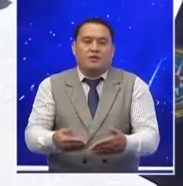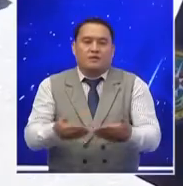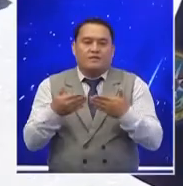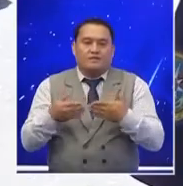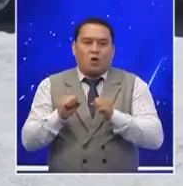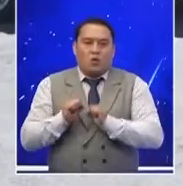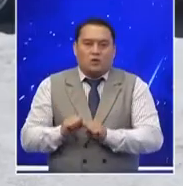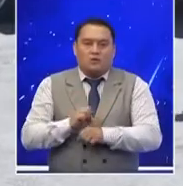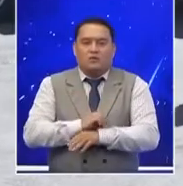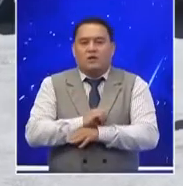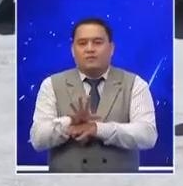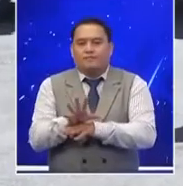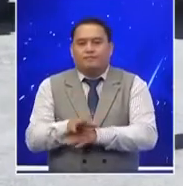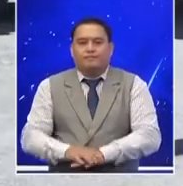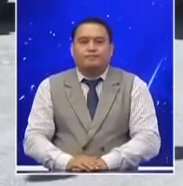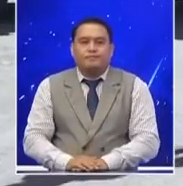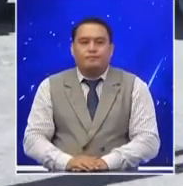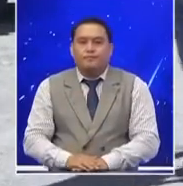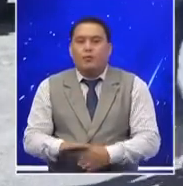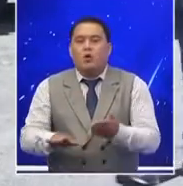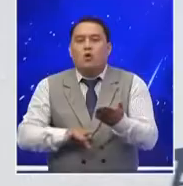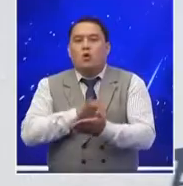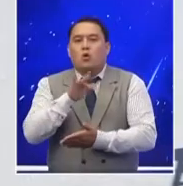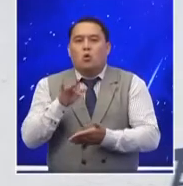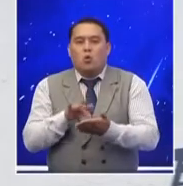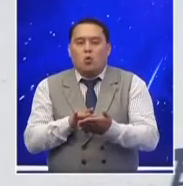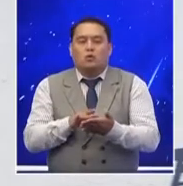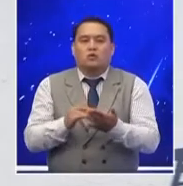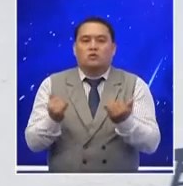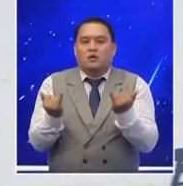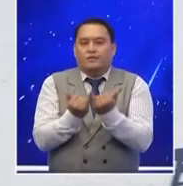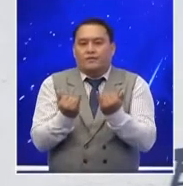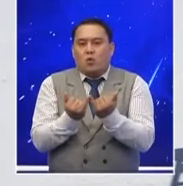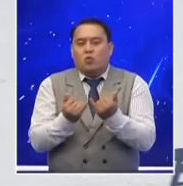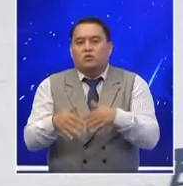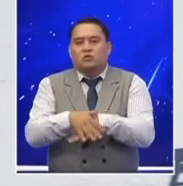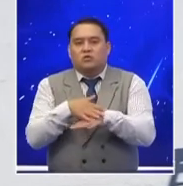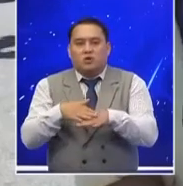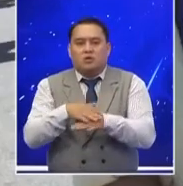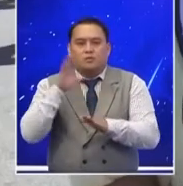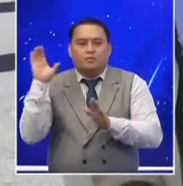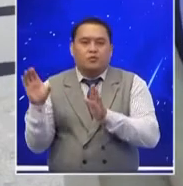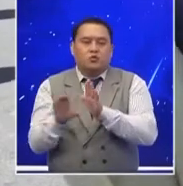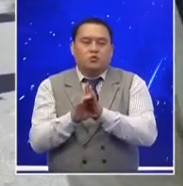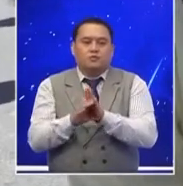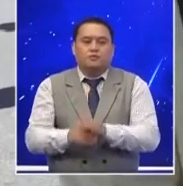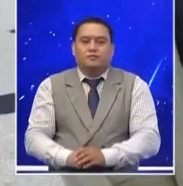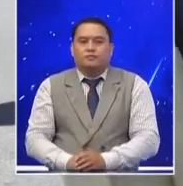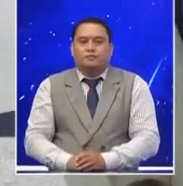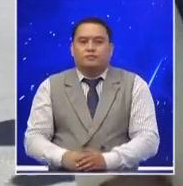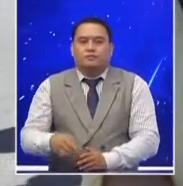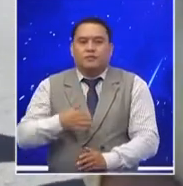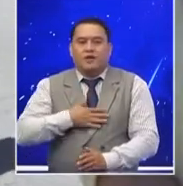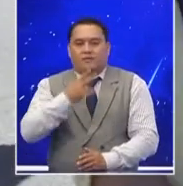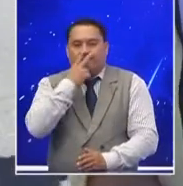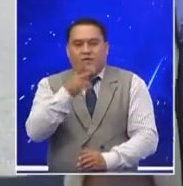инфекцией. Жители и гости города положительно реагируют на напоминания и стараются выполнять рекомендации. Вот эту машину видим